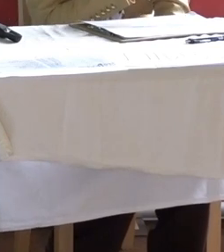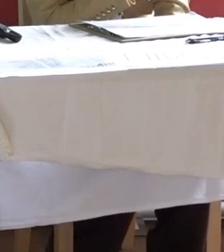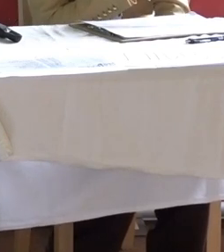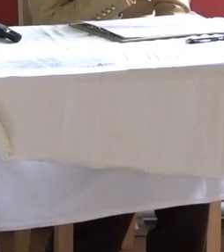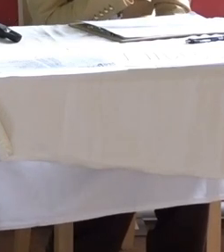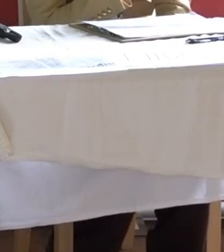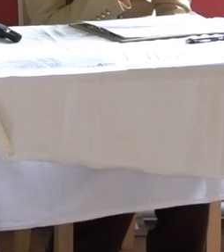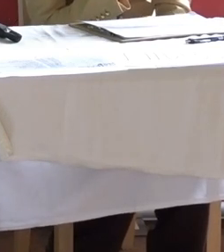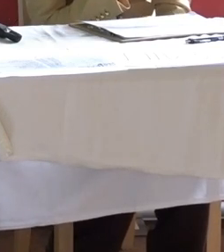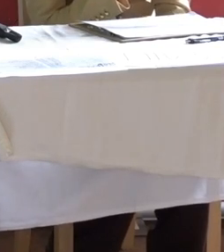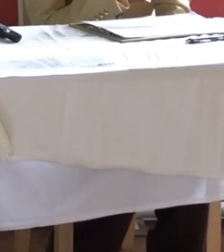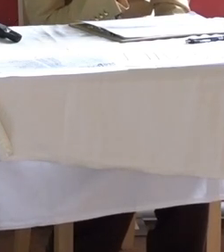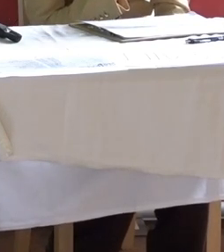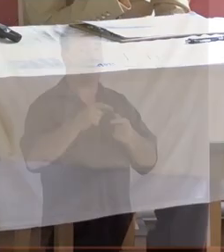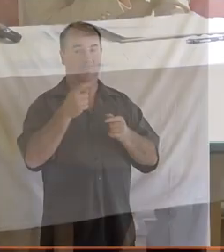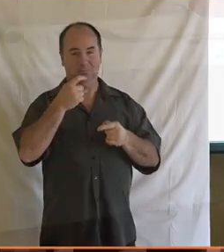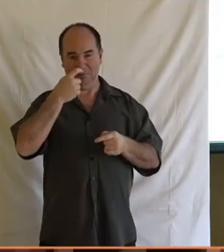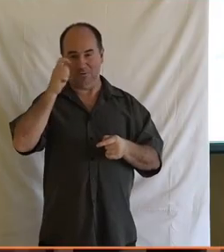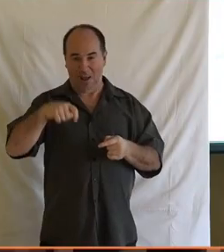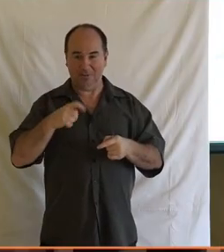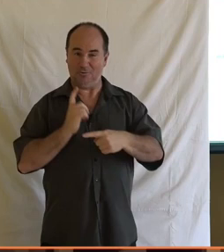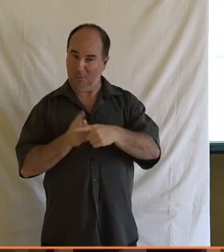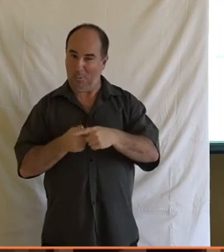mezinárodních certifikátů